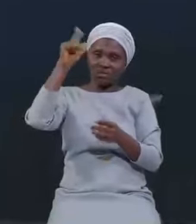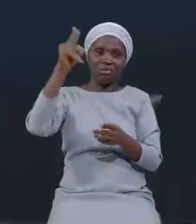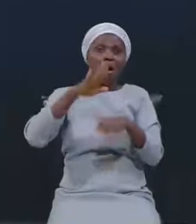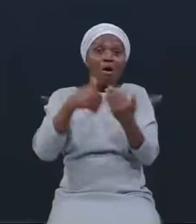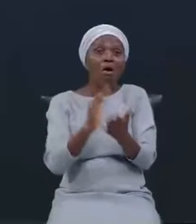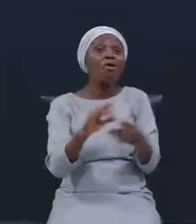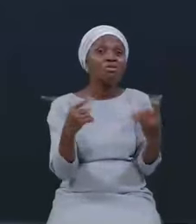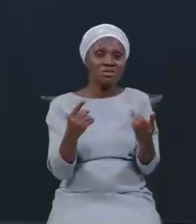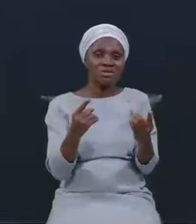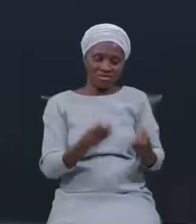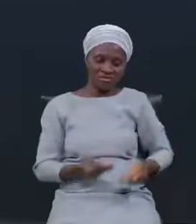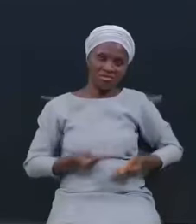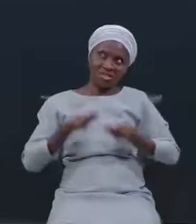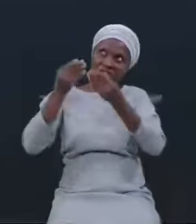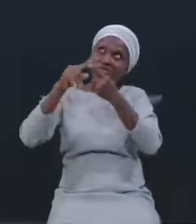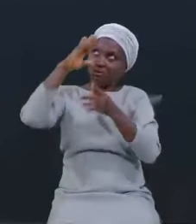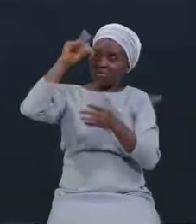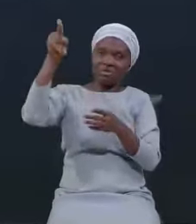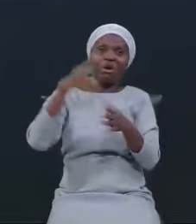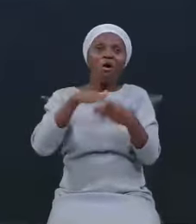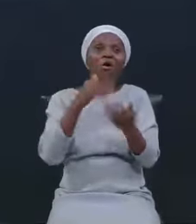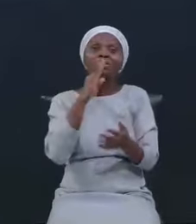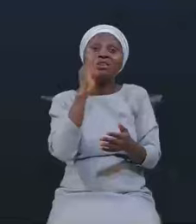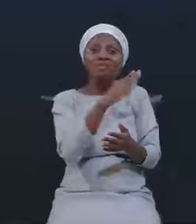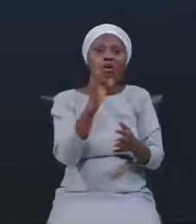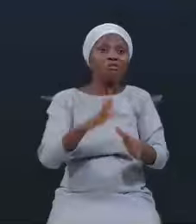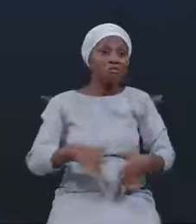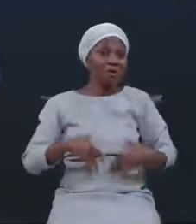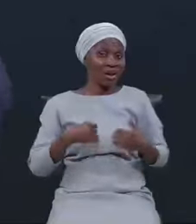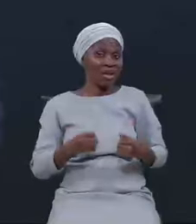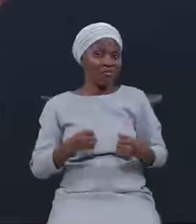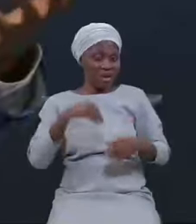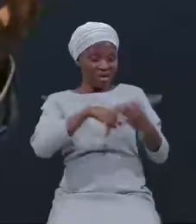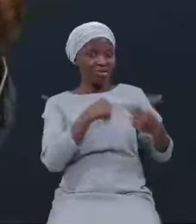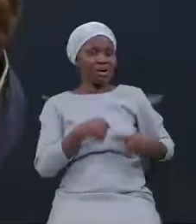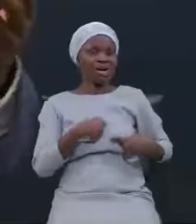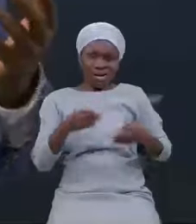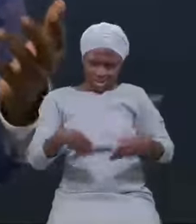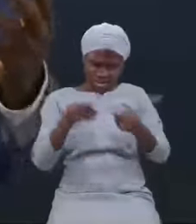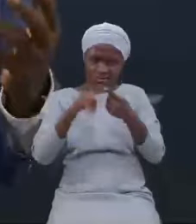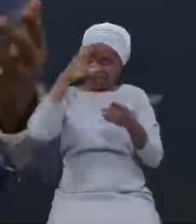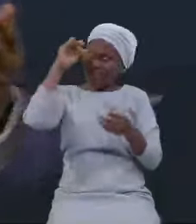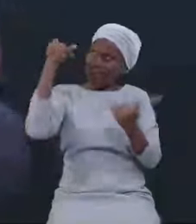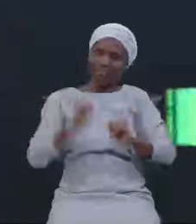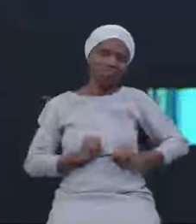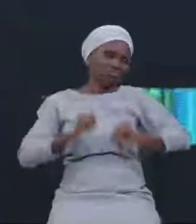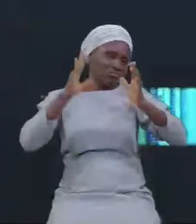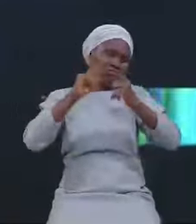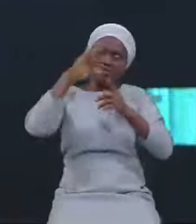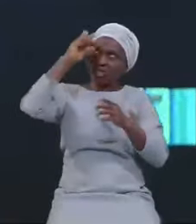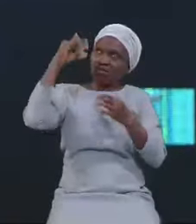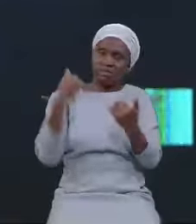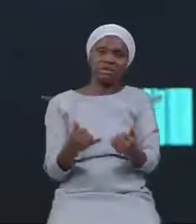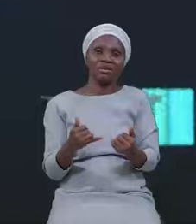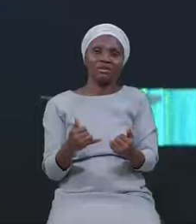veut que tu lui donnes toutes les mauvaises choses de ta vie, de ton cœur, donne-lui. Alors, il dit, venez à moi. Vous tous